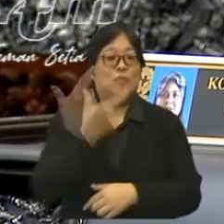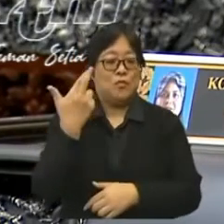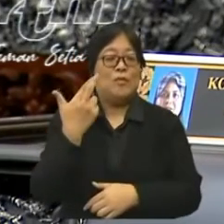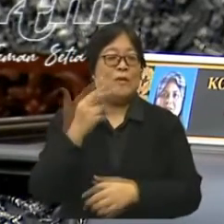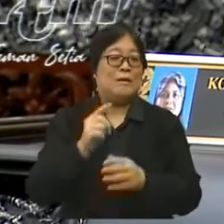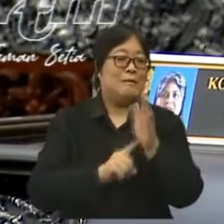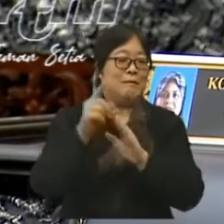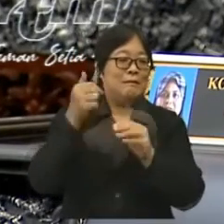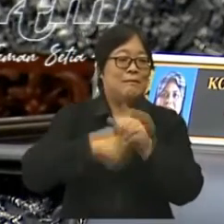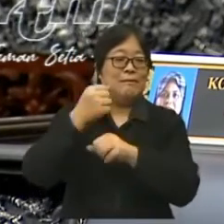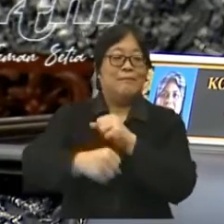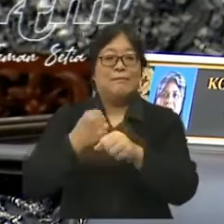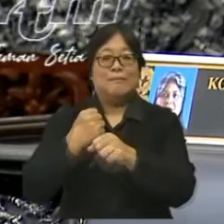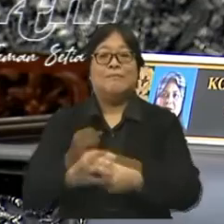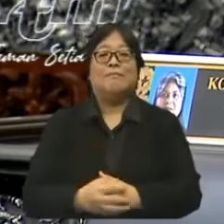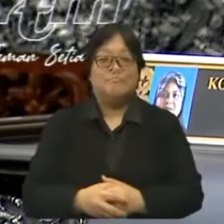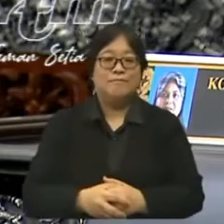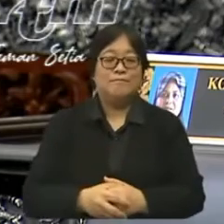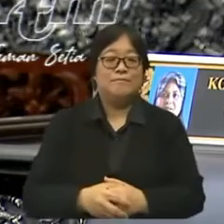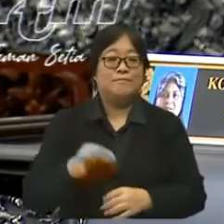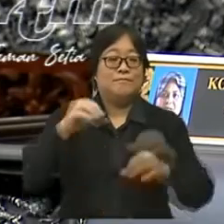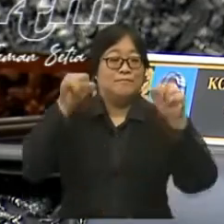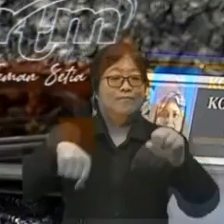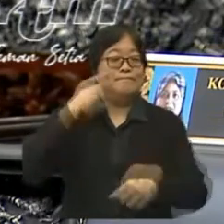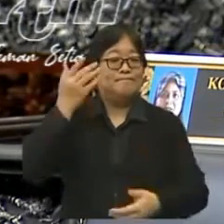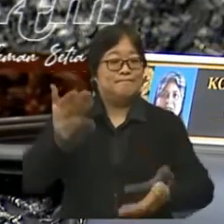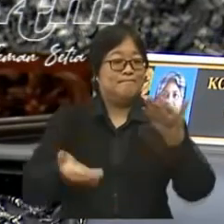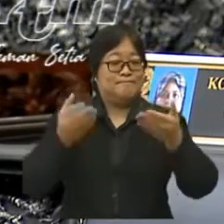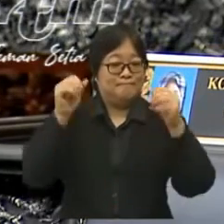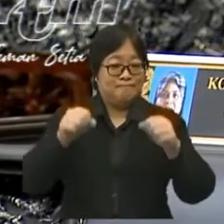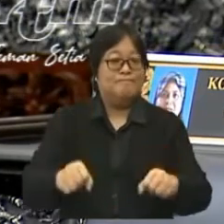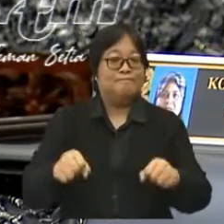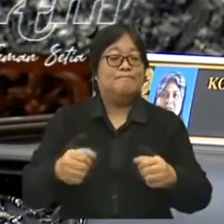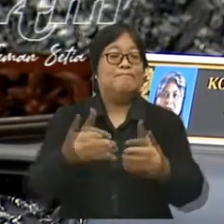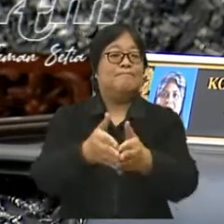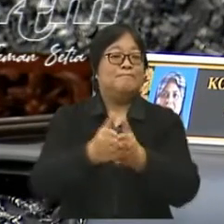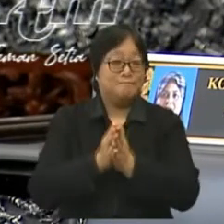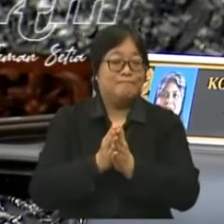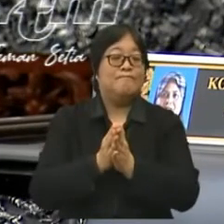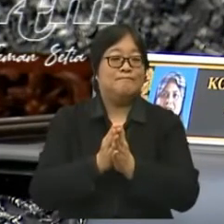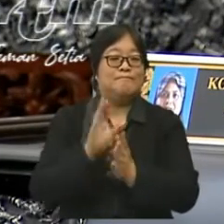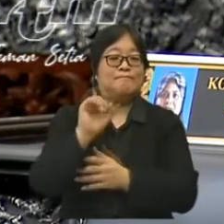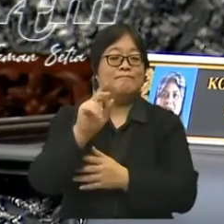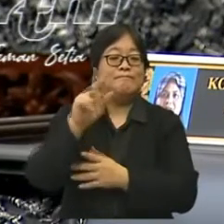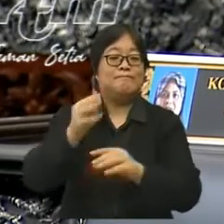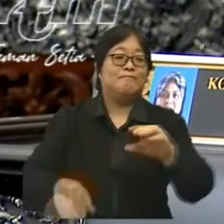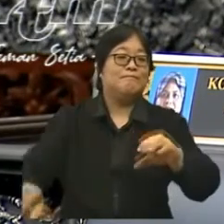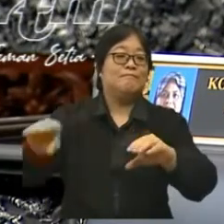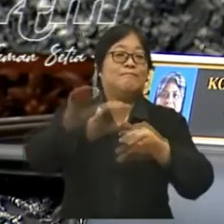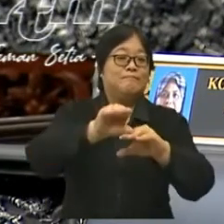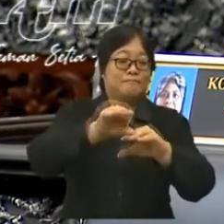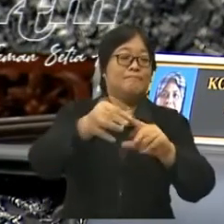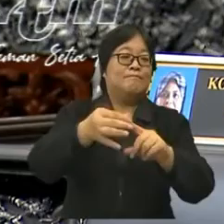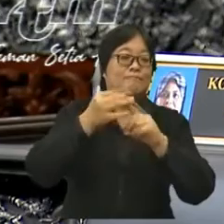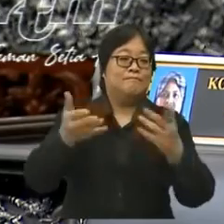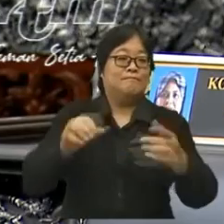yang besar setiap tahun. Kalau boleh dipertimbangkan kembali permohonan skim tambahan ini